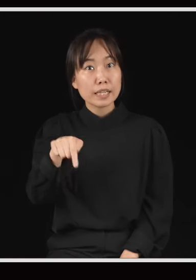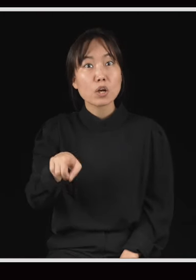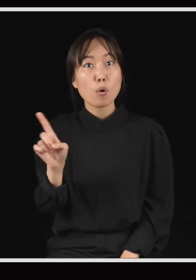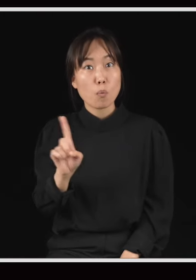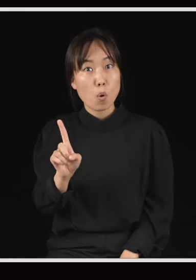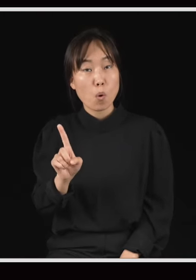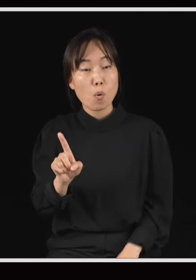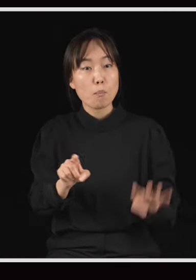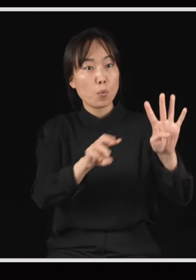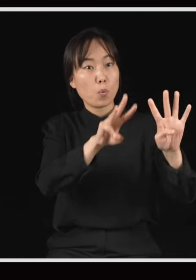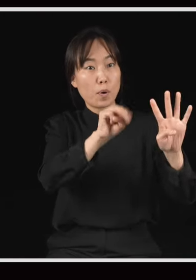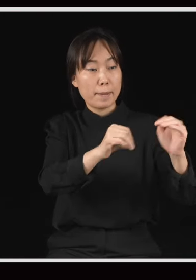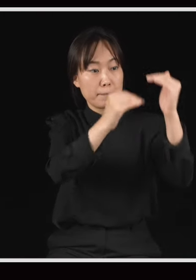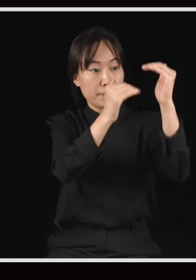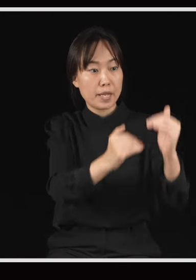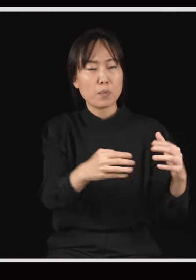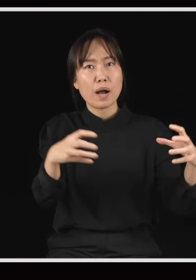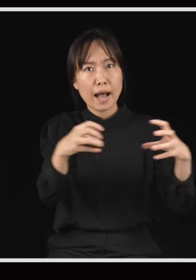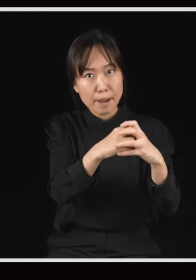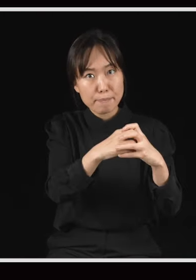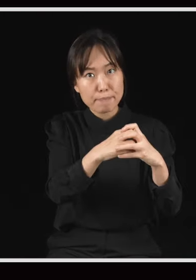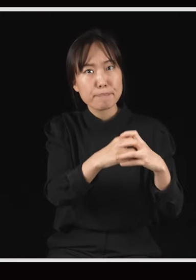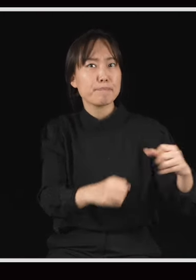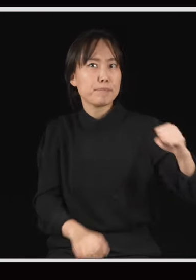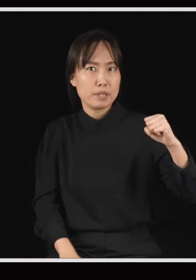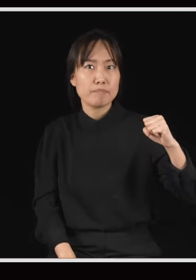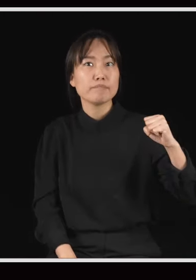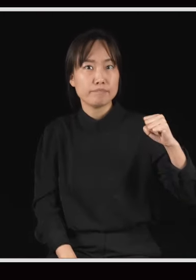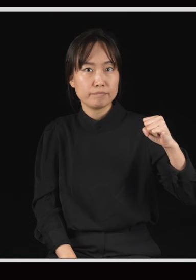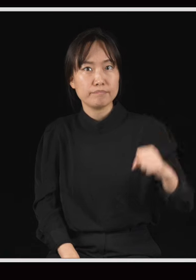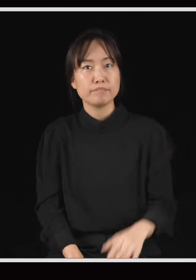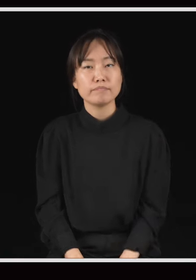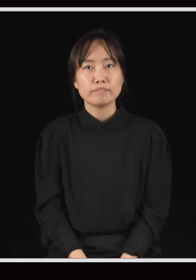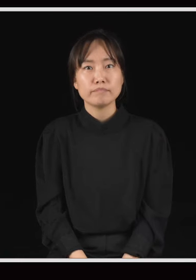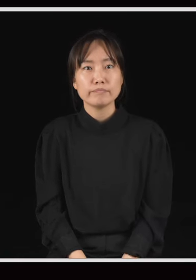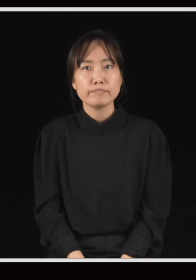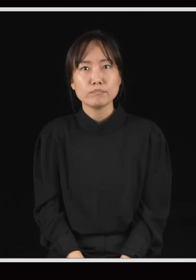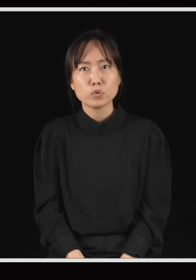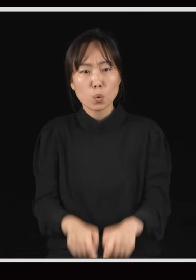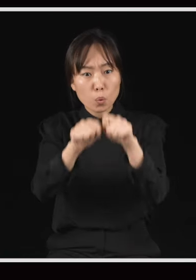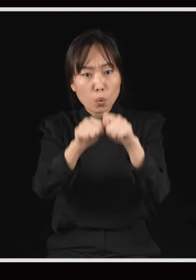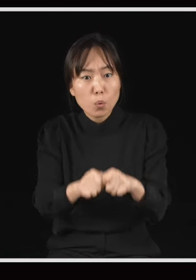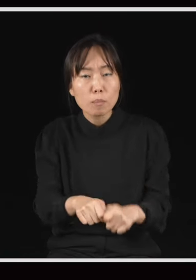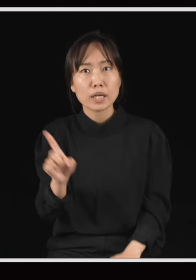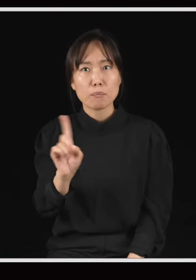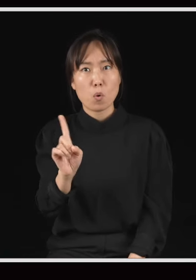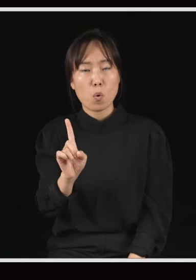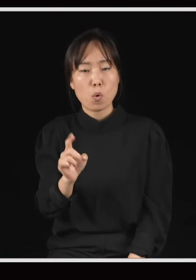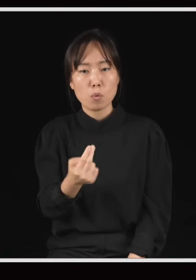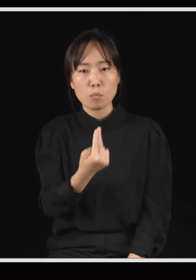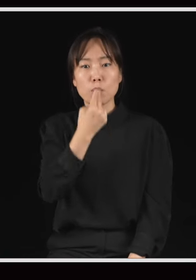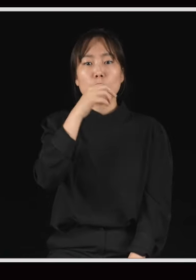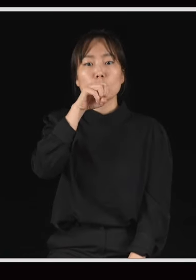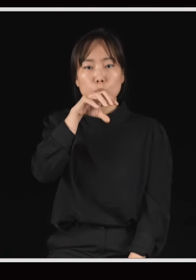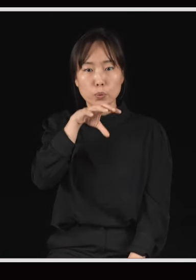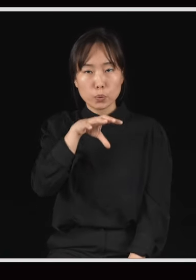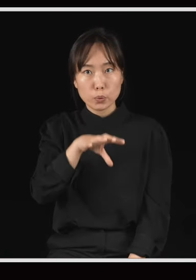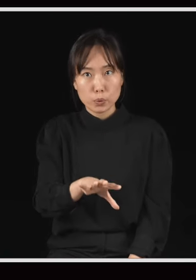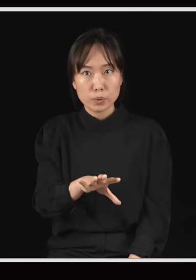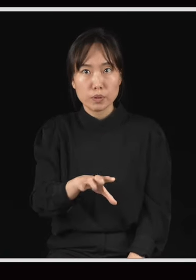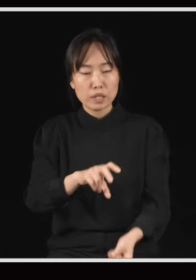공교롭게도 이 내재 역량은 제가 지금까지 말씀드린 4M 도메인의 모든 기능을 합친 겁니다. 조금 더 복잡하긴 한데 원래는요. 그러니까